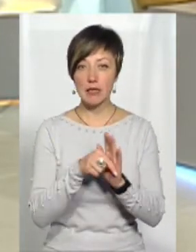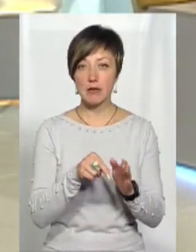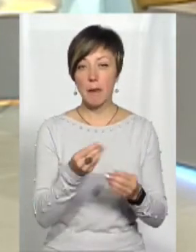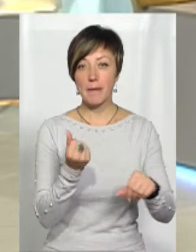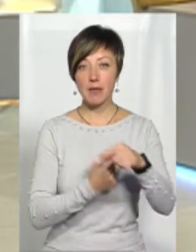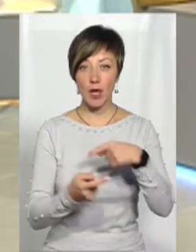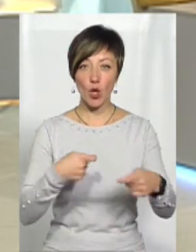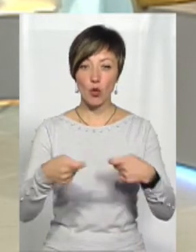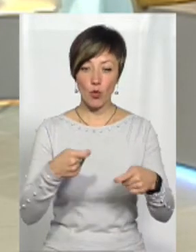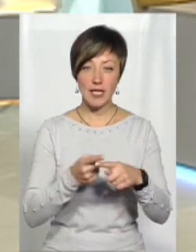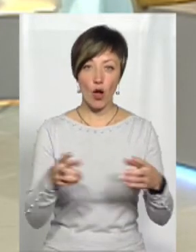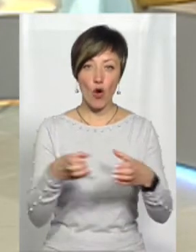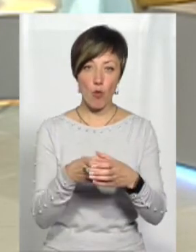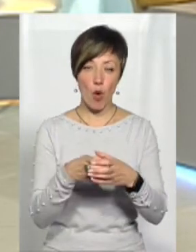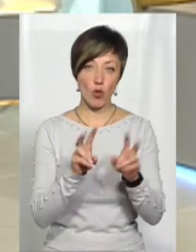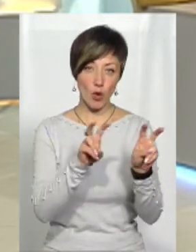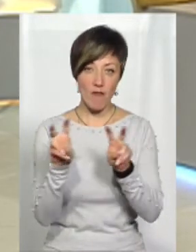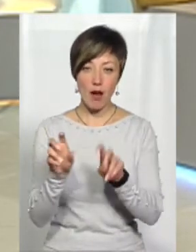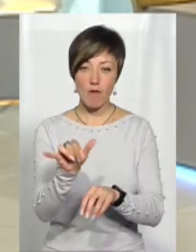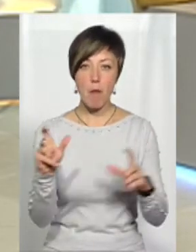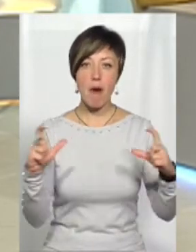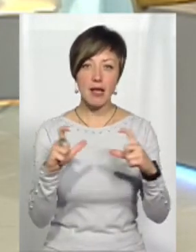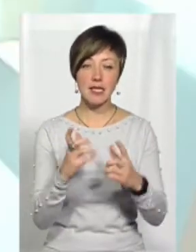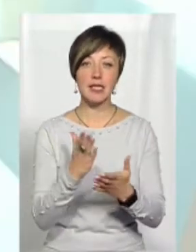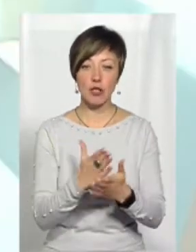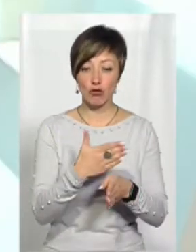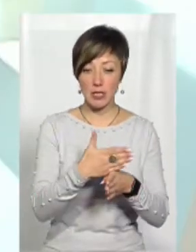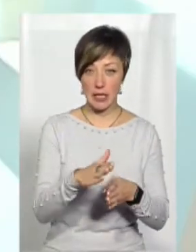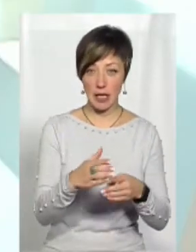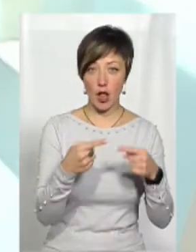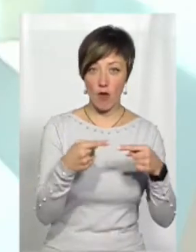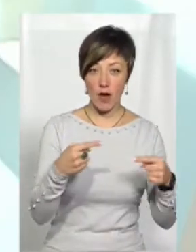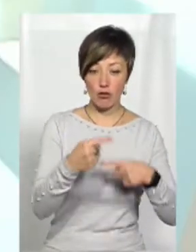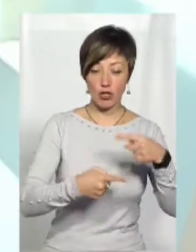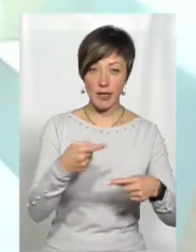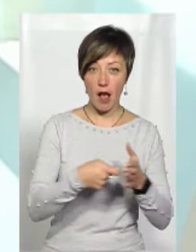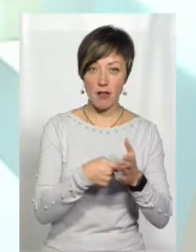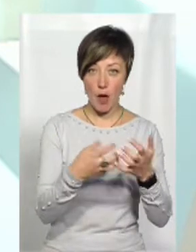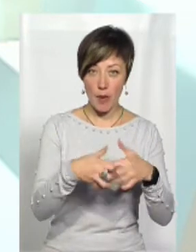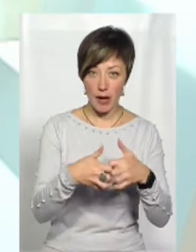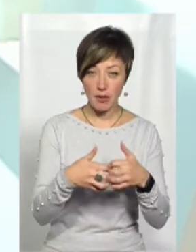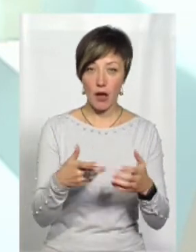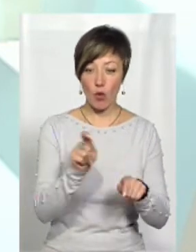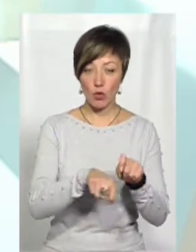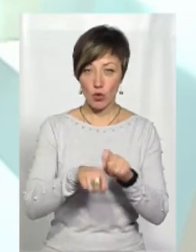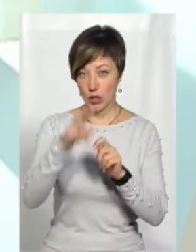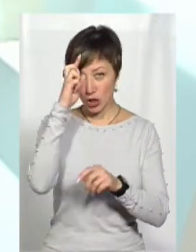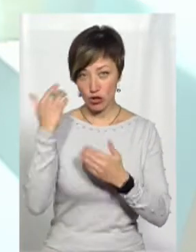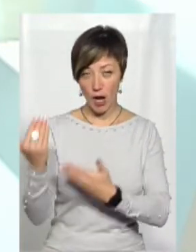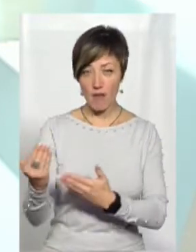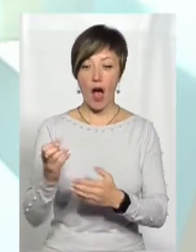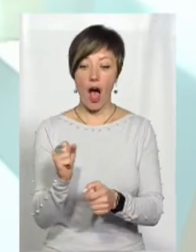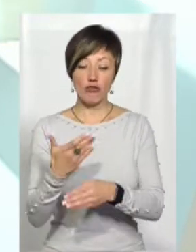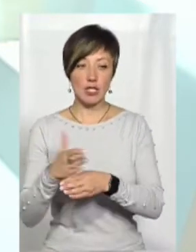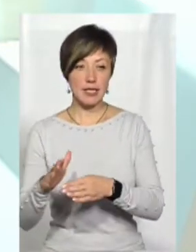підприємцями, які торгують цією групою товарів, в них в магазині і є частина товарів йде через касовий апарат, який контролюється державою,